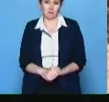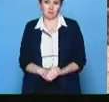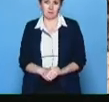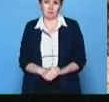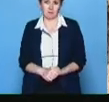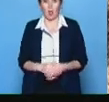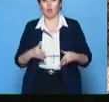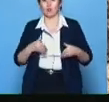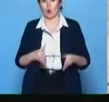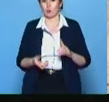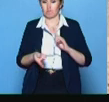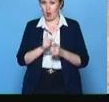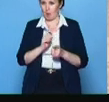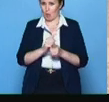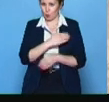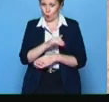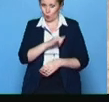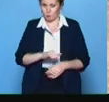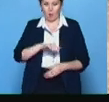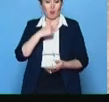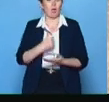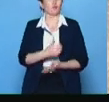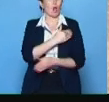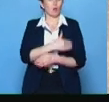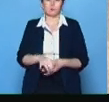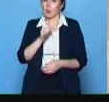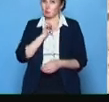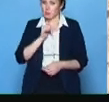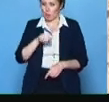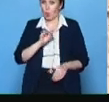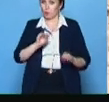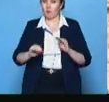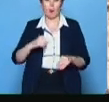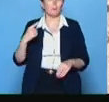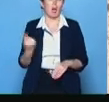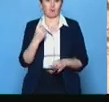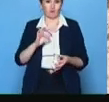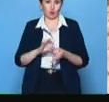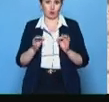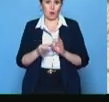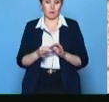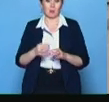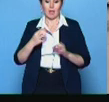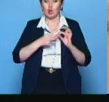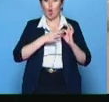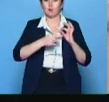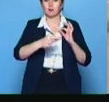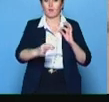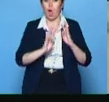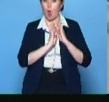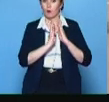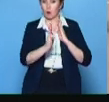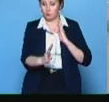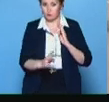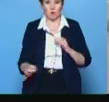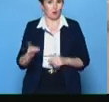Дорожные перемены на Удмуртской. На главной улице столицы эксперимент. Здесь устанавливают первые в Ижевске тросовые ограждения. Работа по самой актуальной для